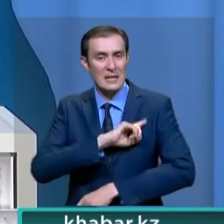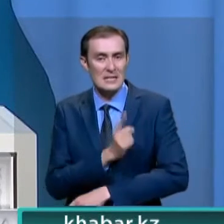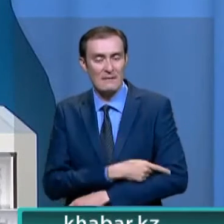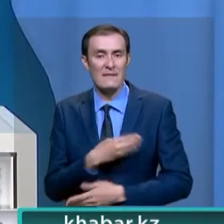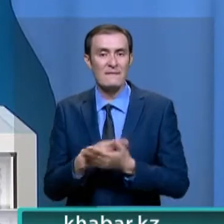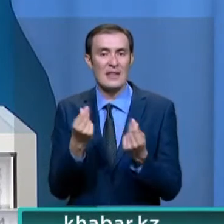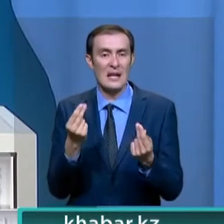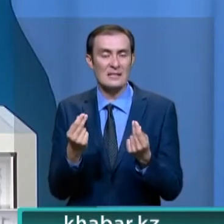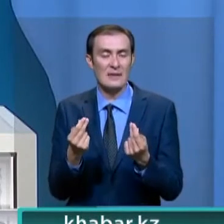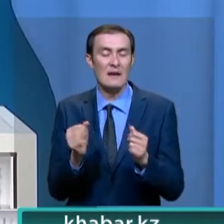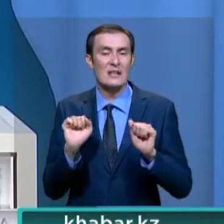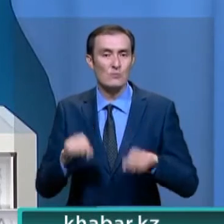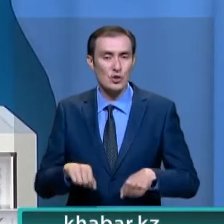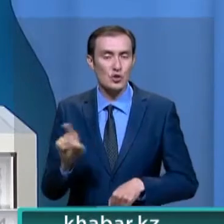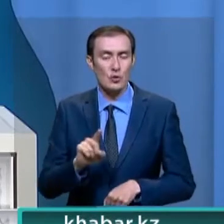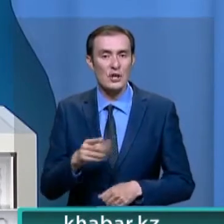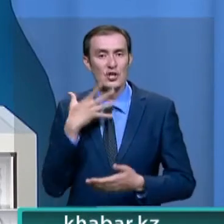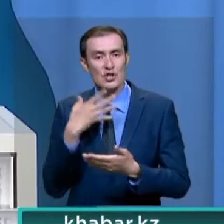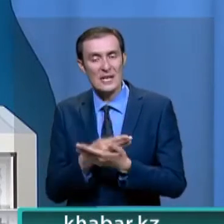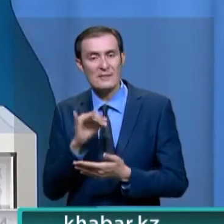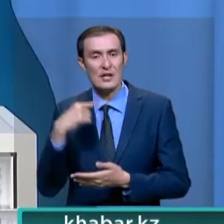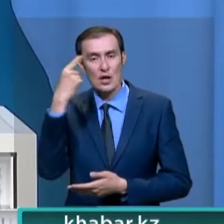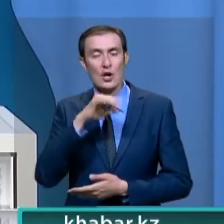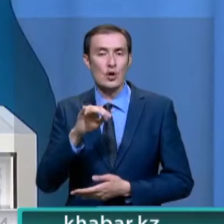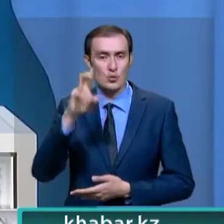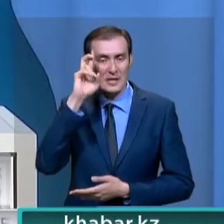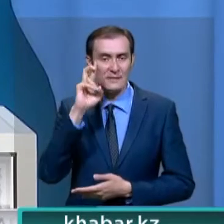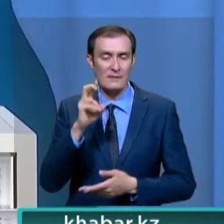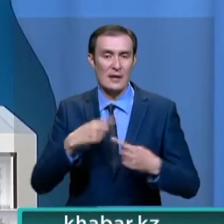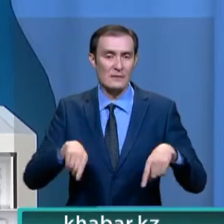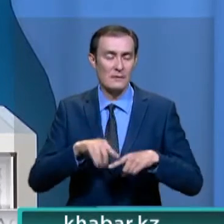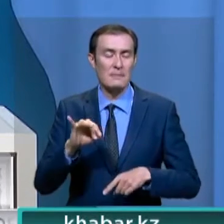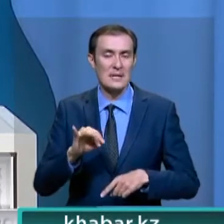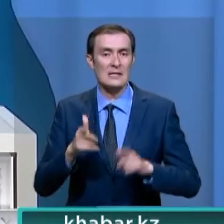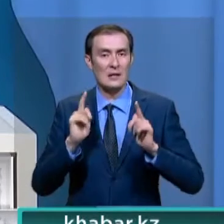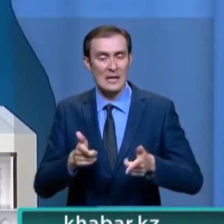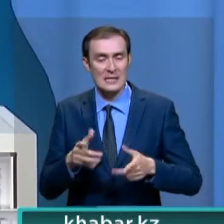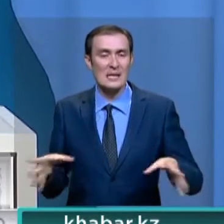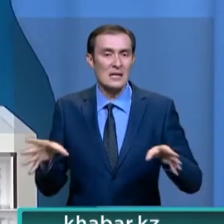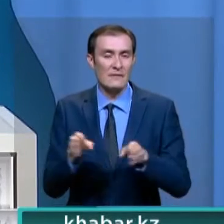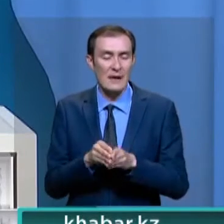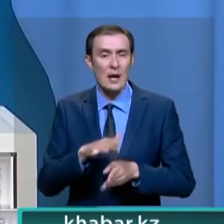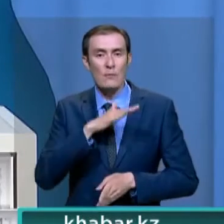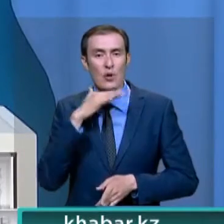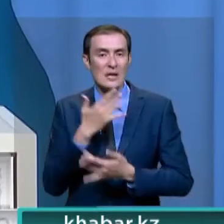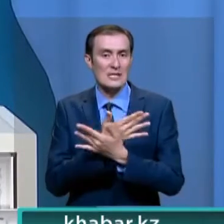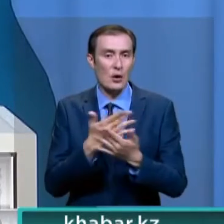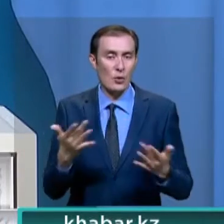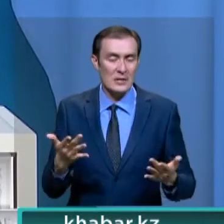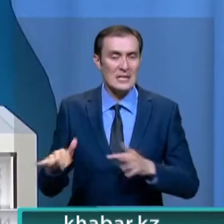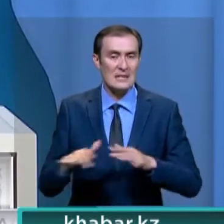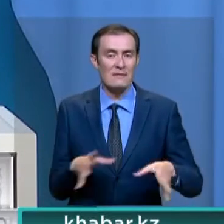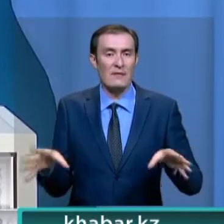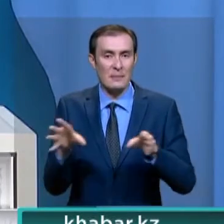достаточные финансовые ресурсы за счет как частного, так и государственного секторов. Мы приветствуем скоординированные многосторонние действия в